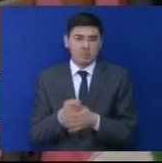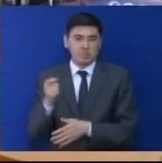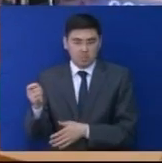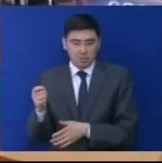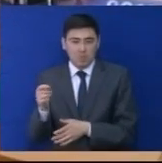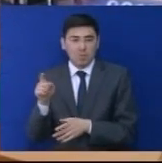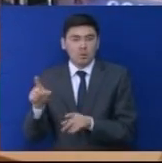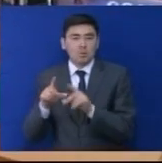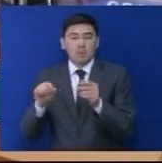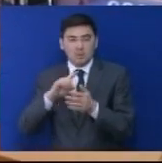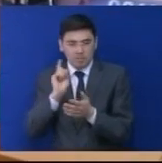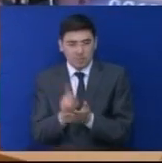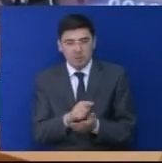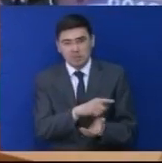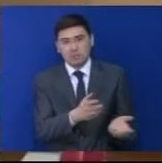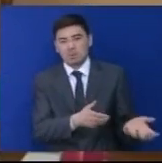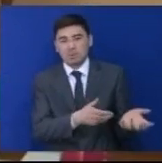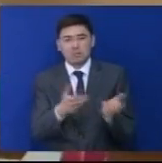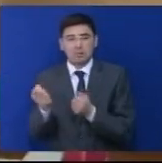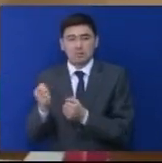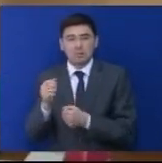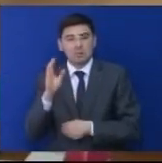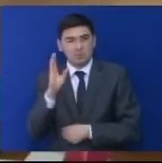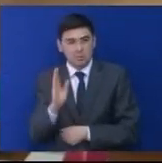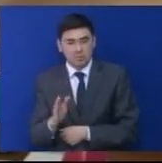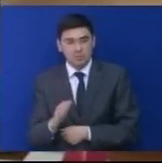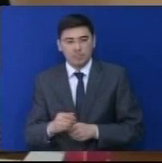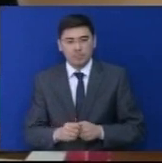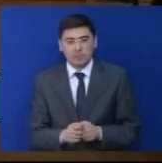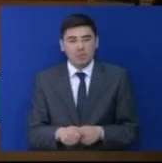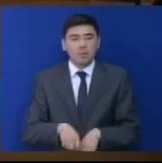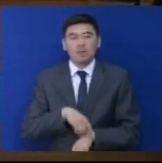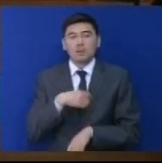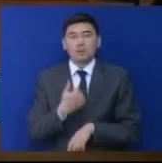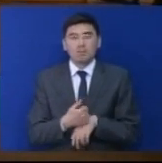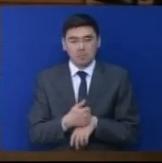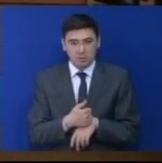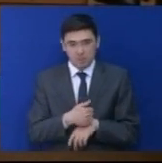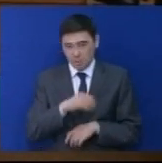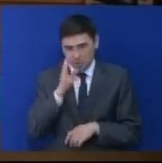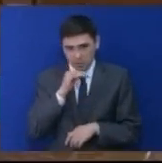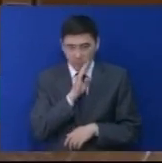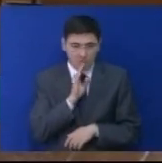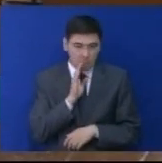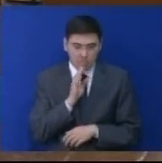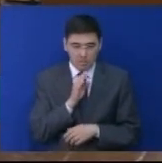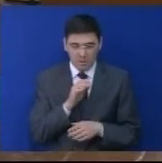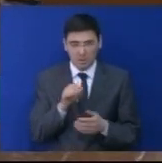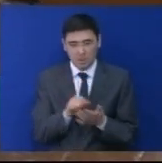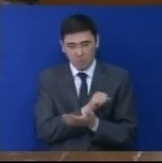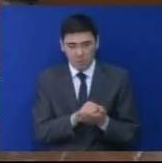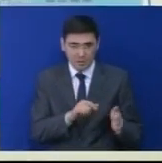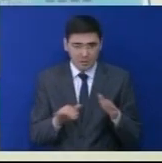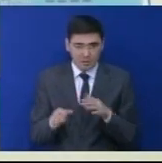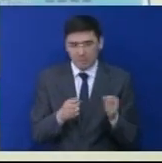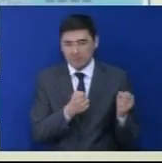которое обязано будет принять все соответствующие документы. Главное, родители не должны затягивать с оформлением, ведь нужно успеть